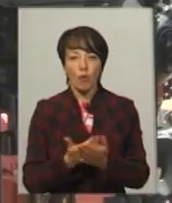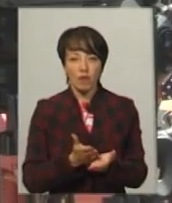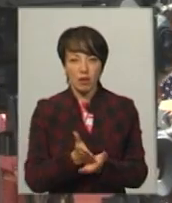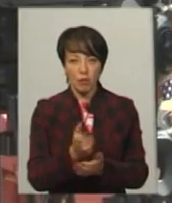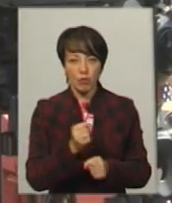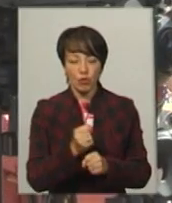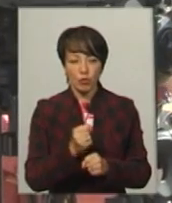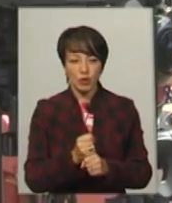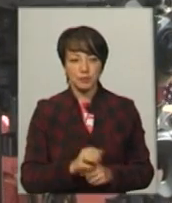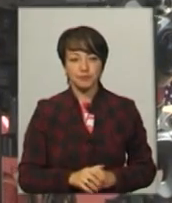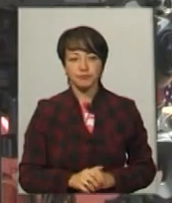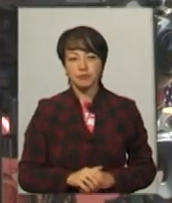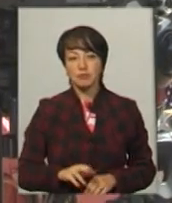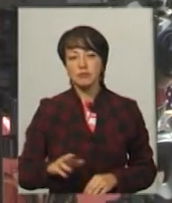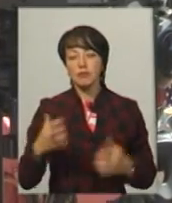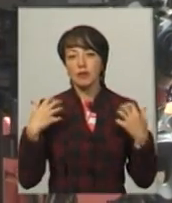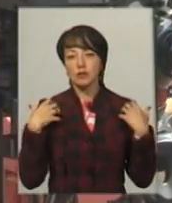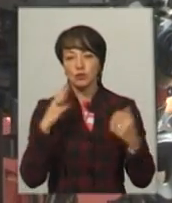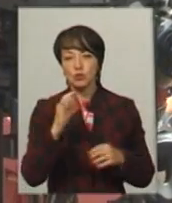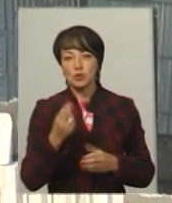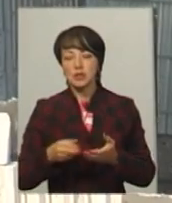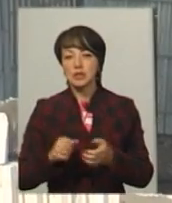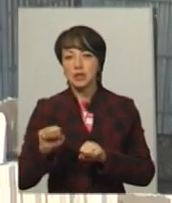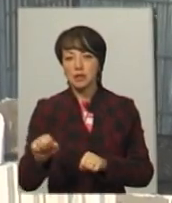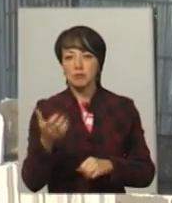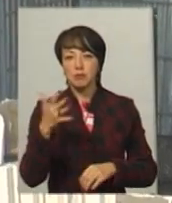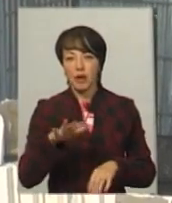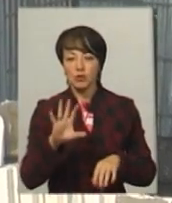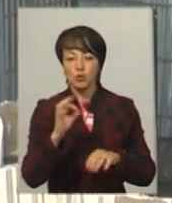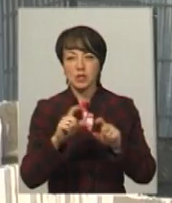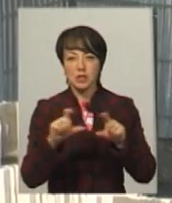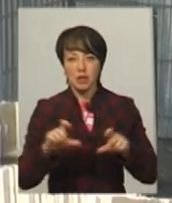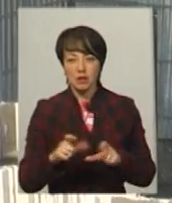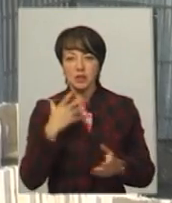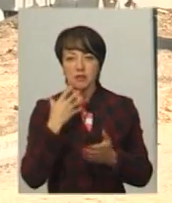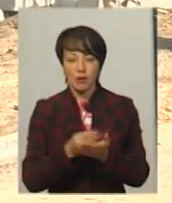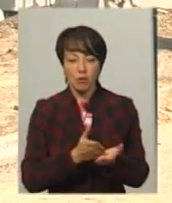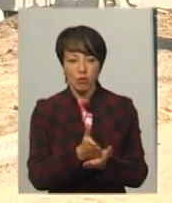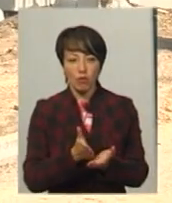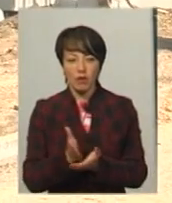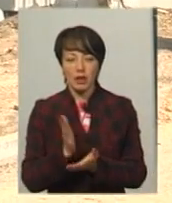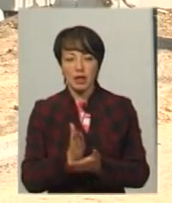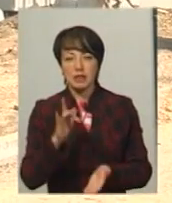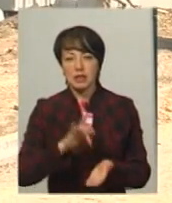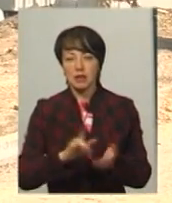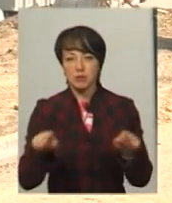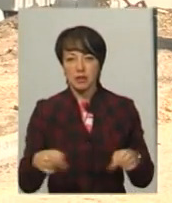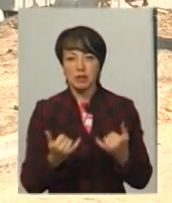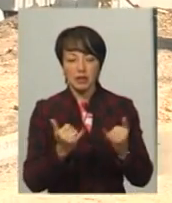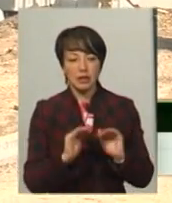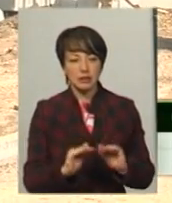роботи. Слав'ян Воронецький каже, в Хмельницькому працює 5 соціальних закладів, кожен з яких має свій профіль. Є центр реабілітації для